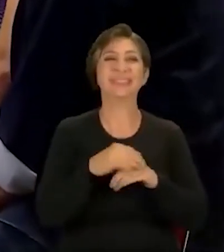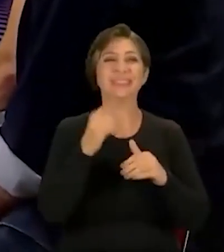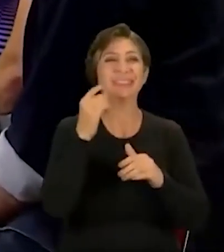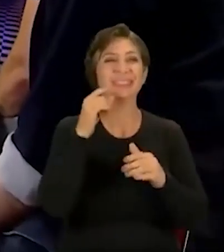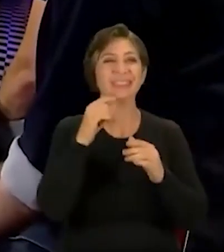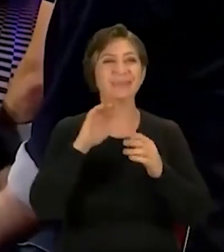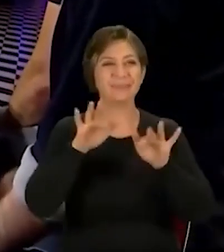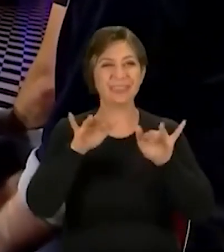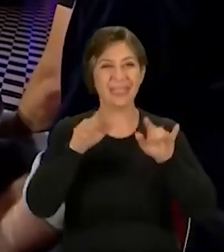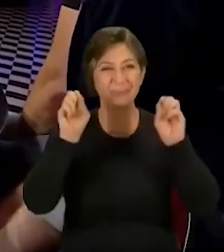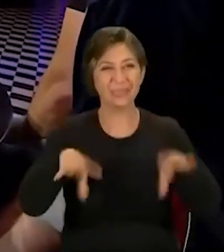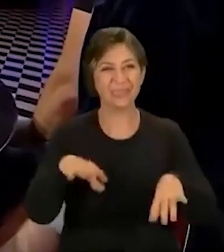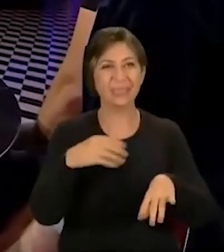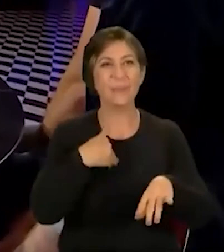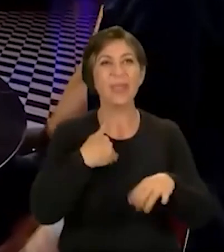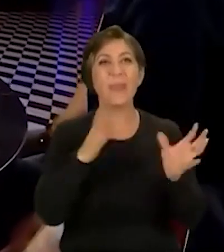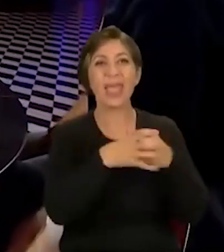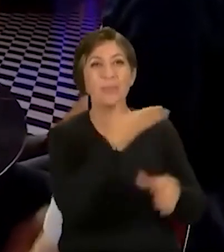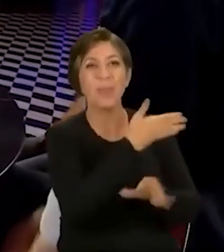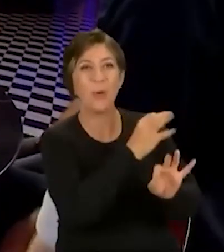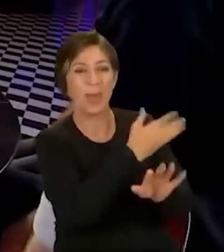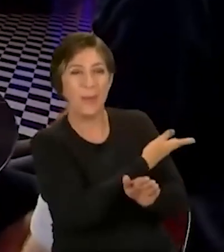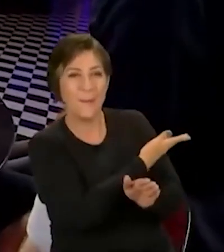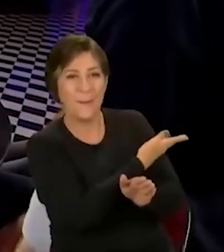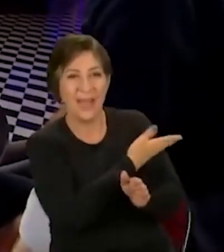kişisel bilgisayarlarınızı bırakırsanız, ki benim ekibim de böyle.